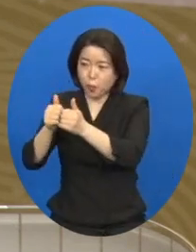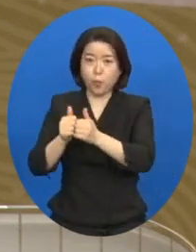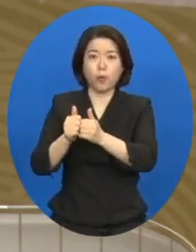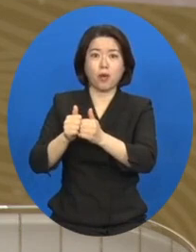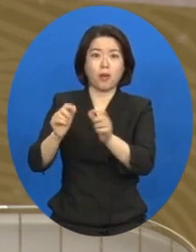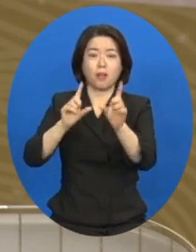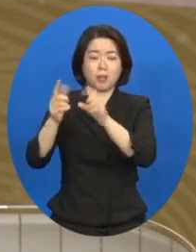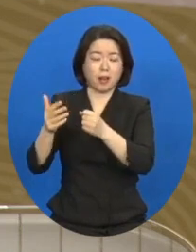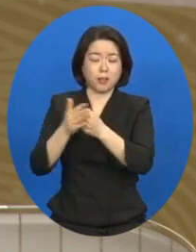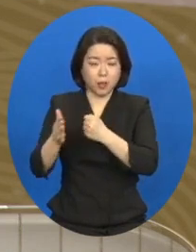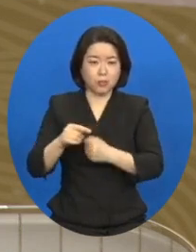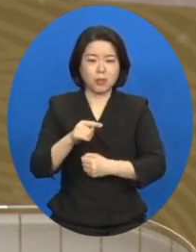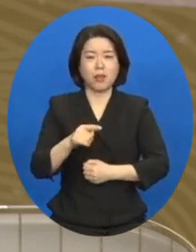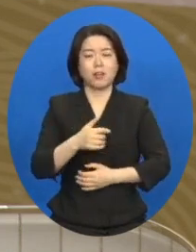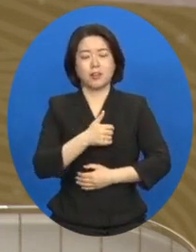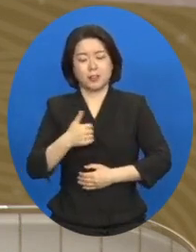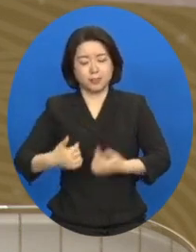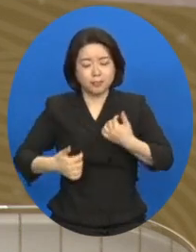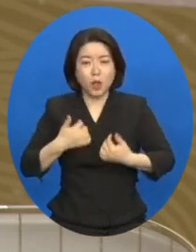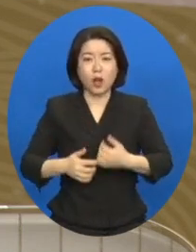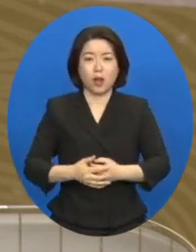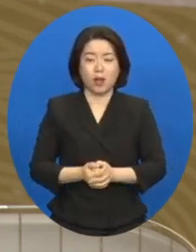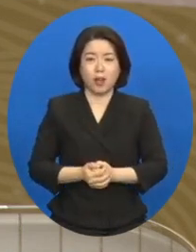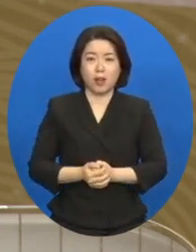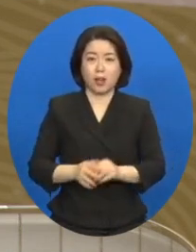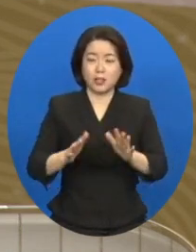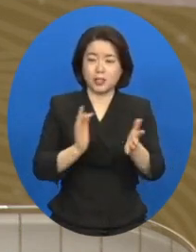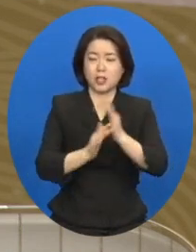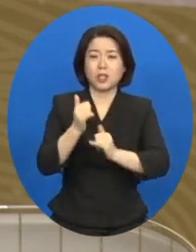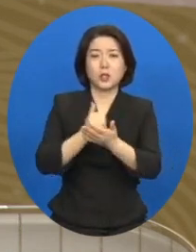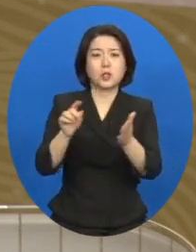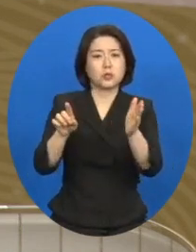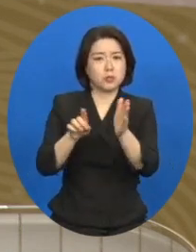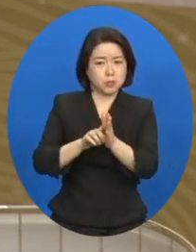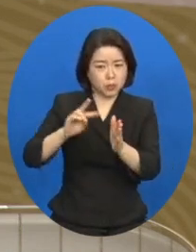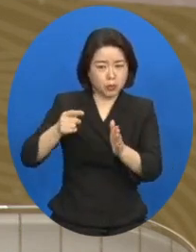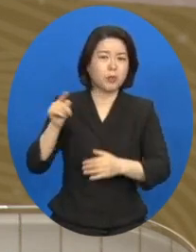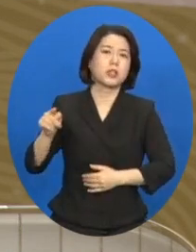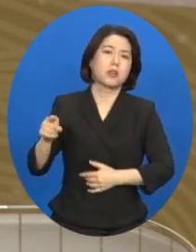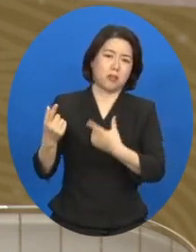사니까요. 이제는 예수님을 믿어도 그렇게 믿어야 하잖아요.